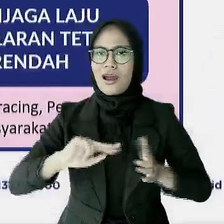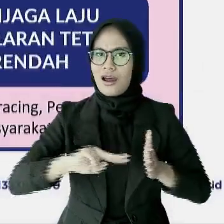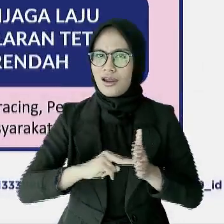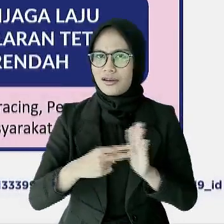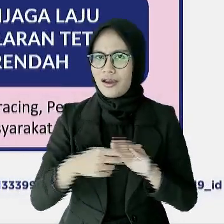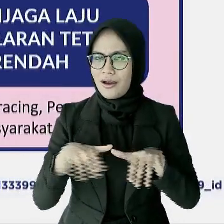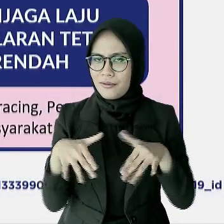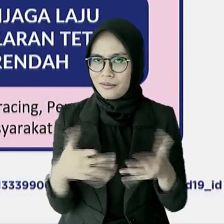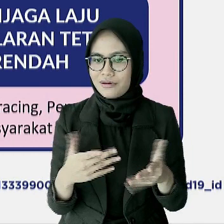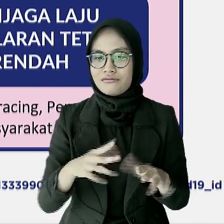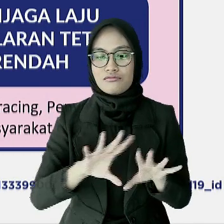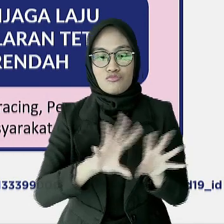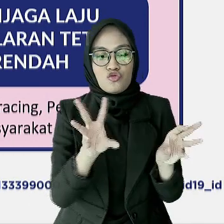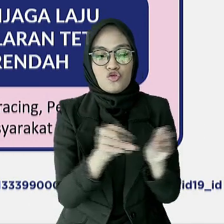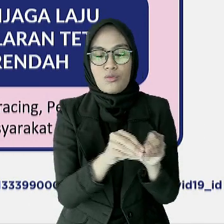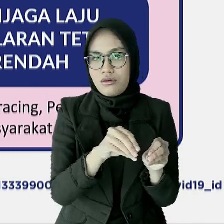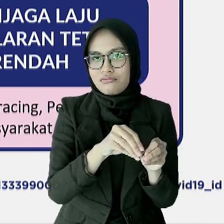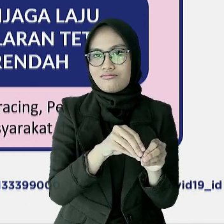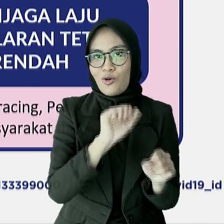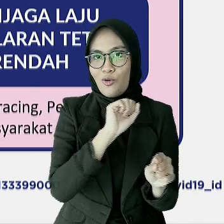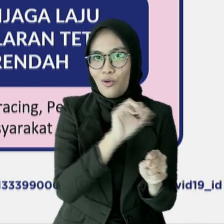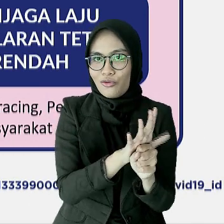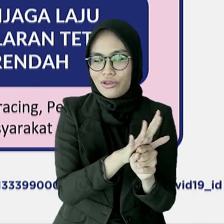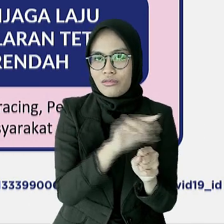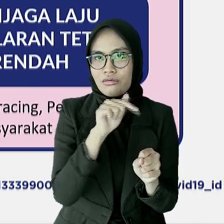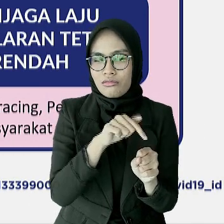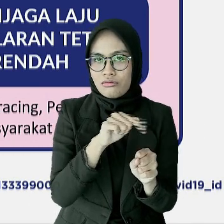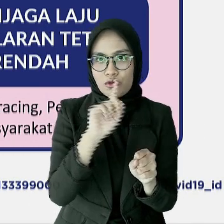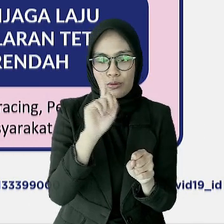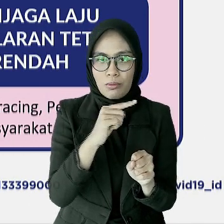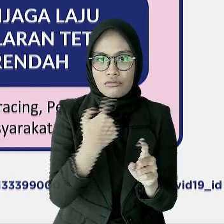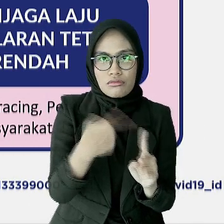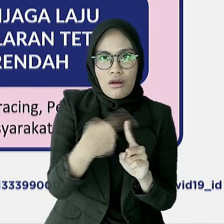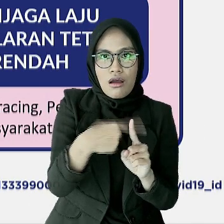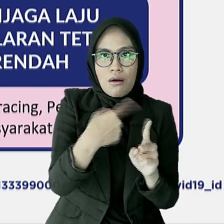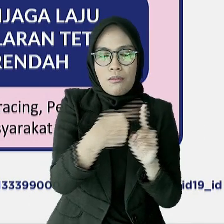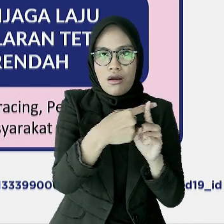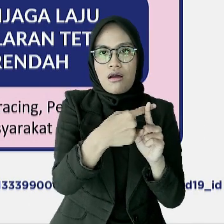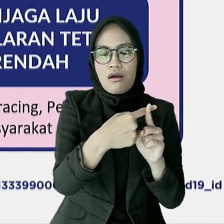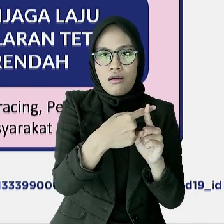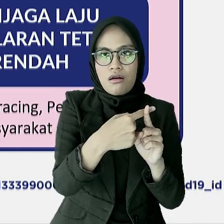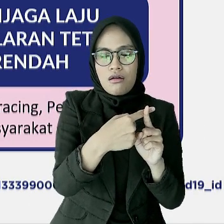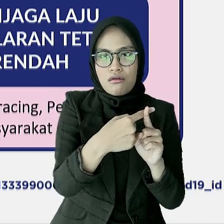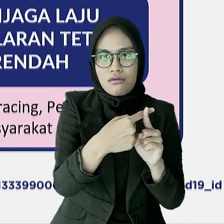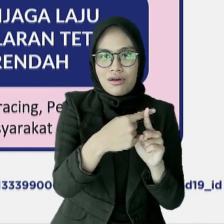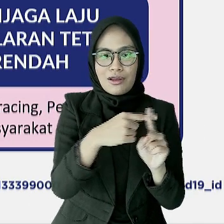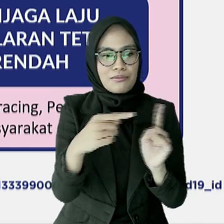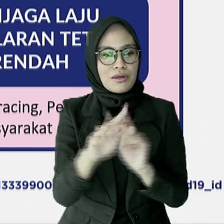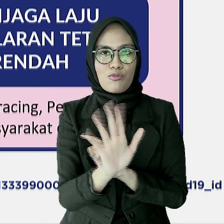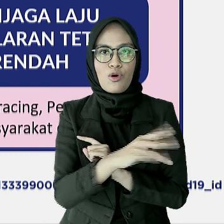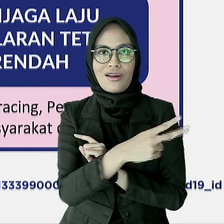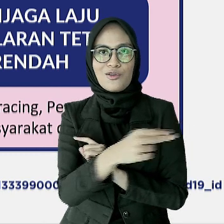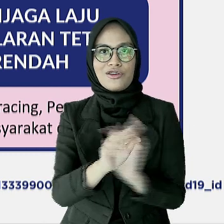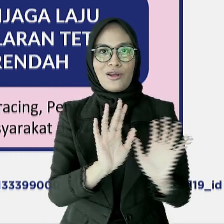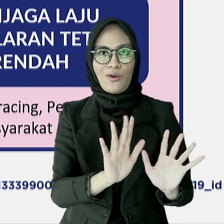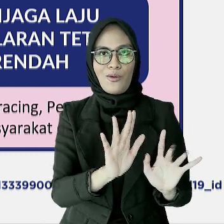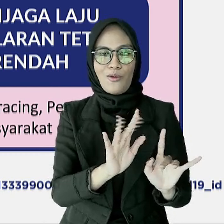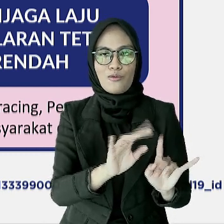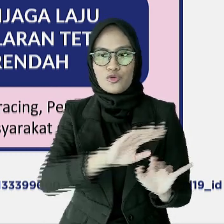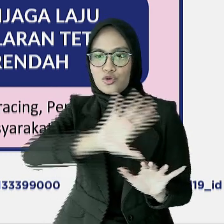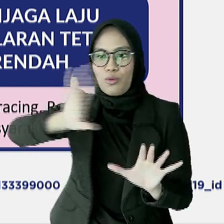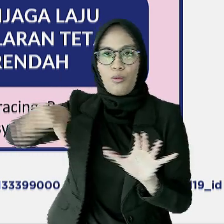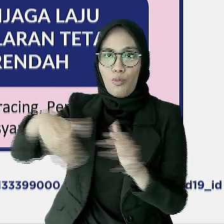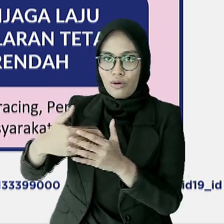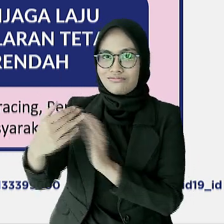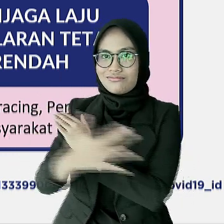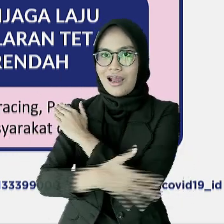peningkatan jumlah kasus COVID-19 secara cepat dan bersamaan di banyak negara, bahkan di seluruh dunia.